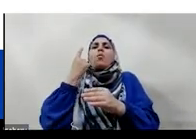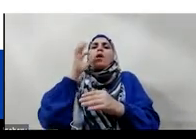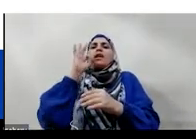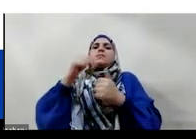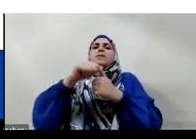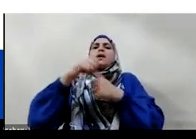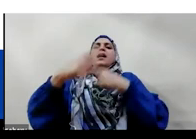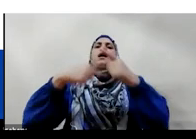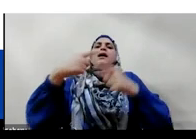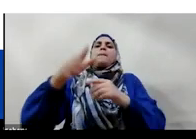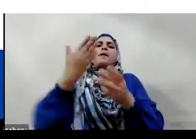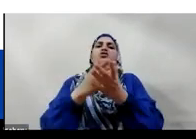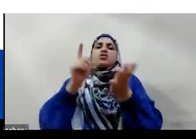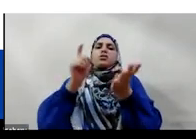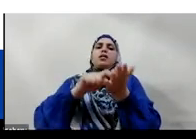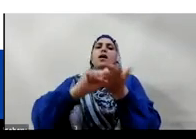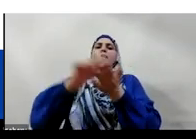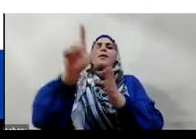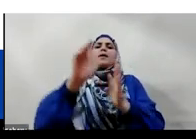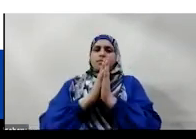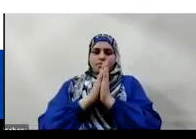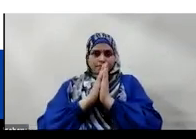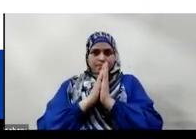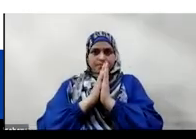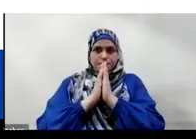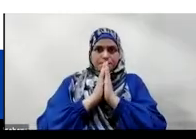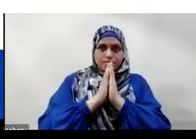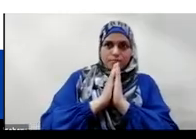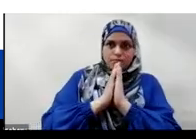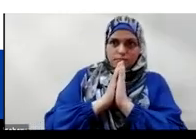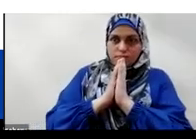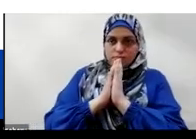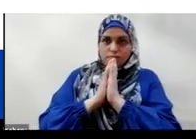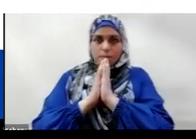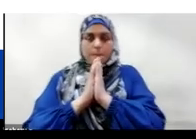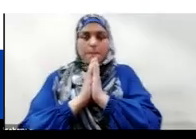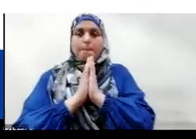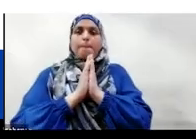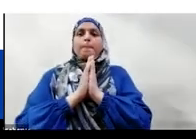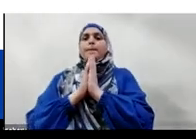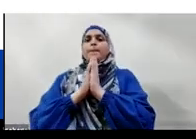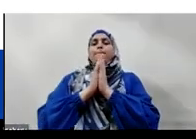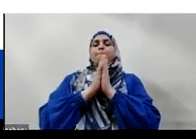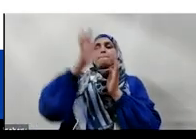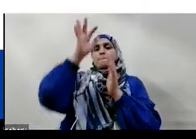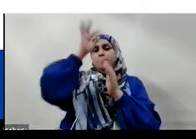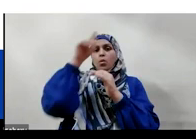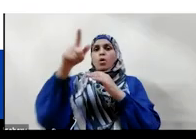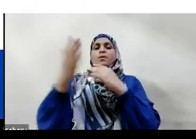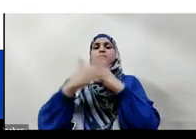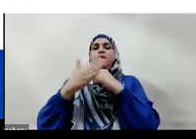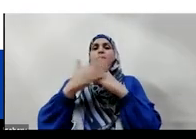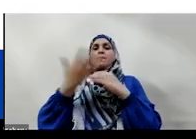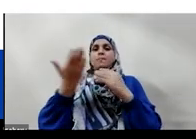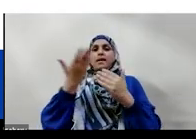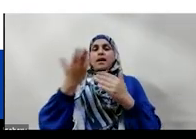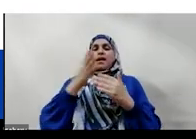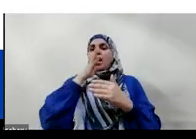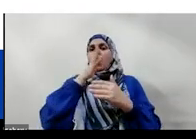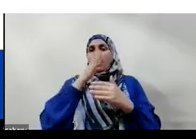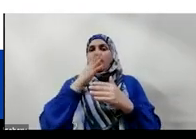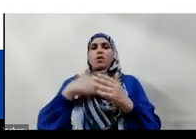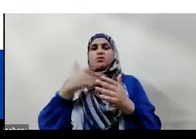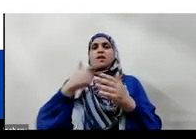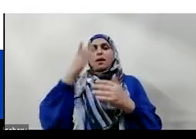هقدر استكمل ومش هقدر اسلم الابلكيشن بتاعي. ولو مطلوب مني رايتنج سامبل، الناس اللي بتقدم على